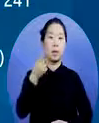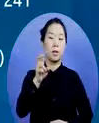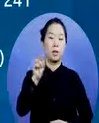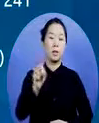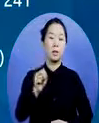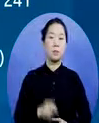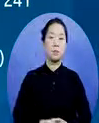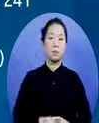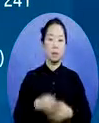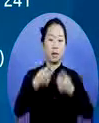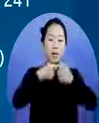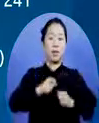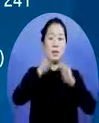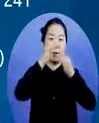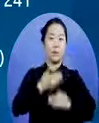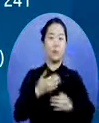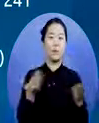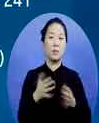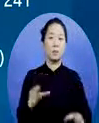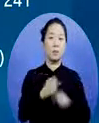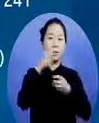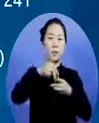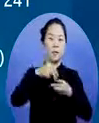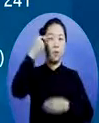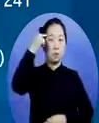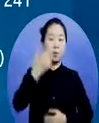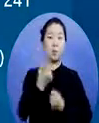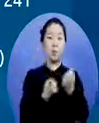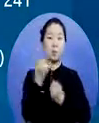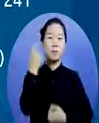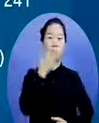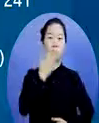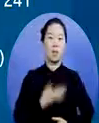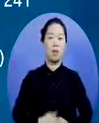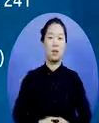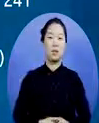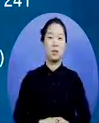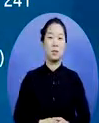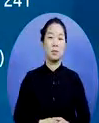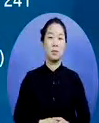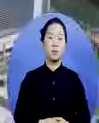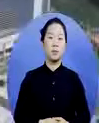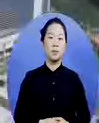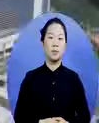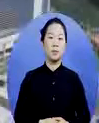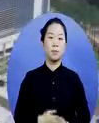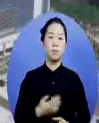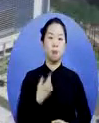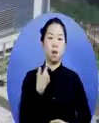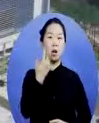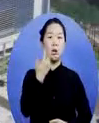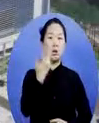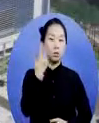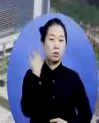적용됩니다 기타 자세한 사항은 일자리 종합 센터로 문의하면 안내받을 수 있습니다 지난